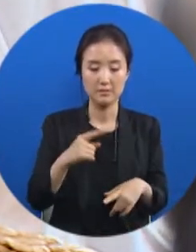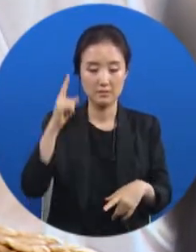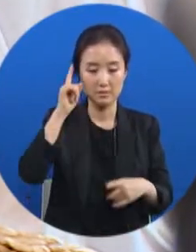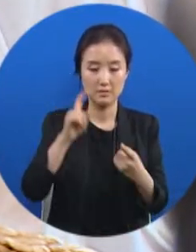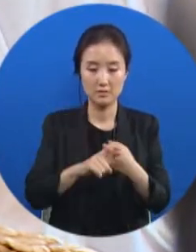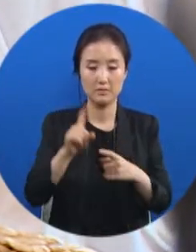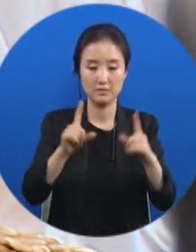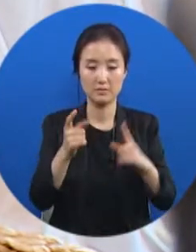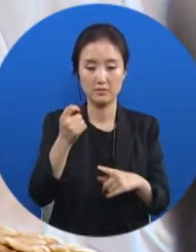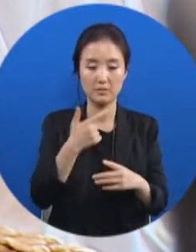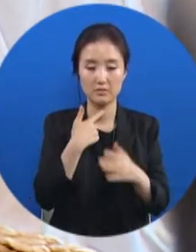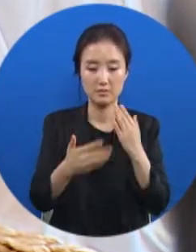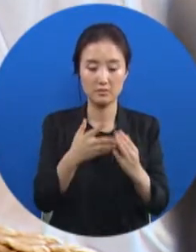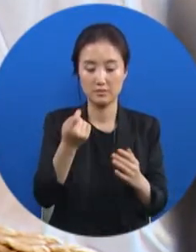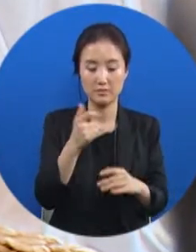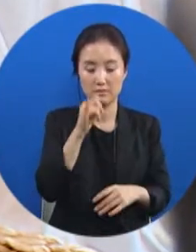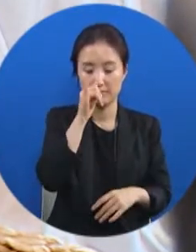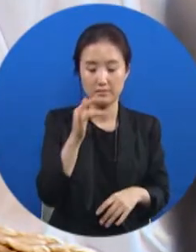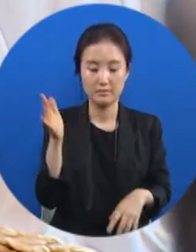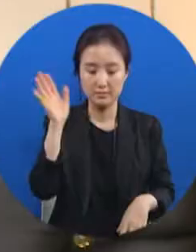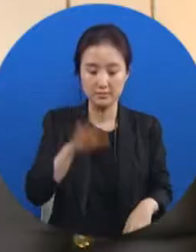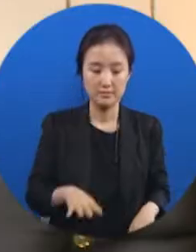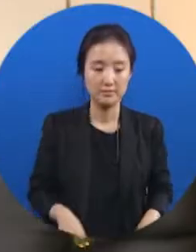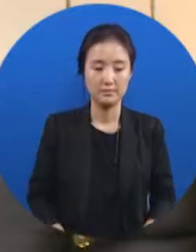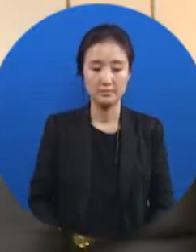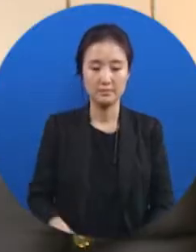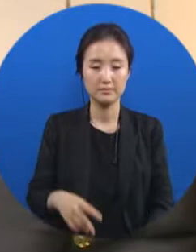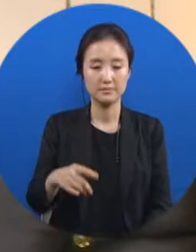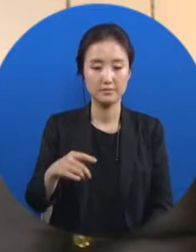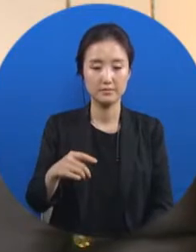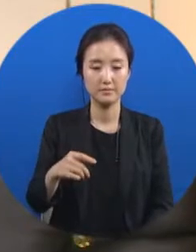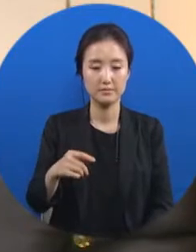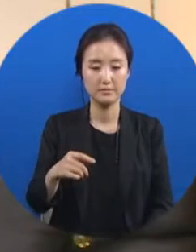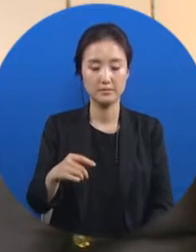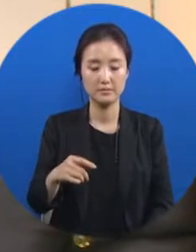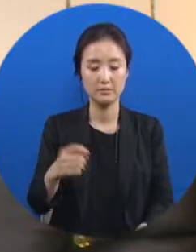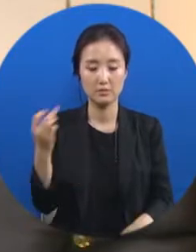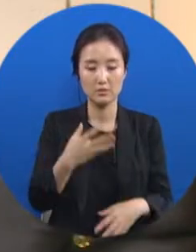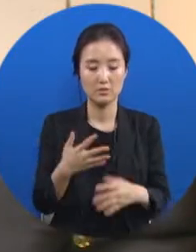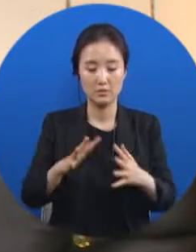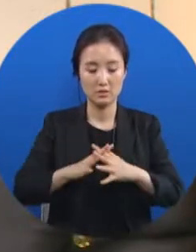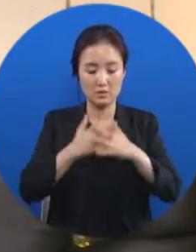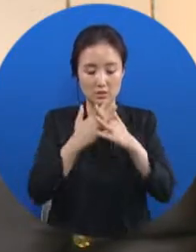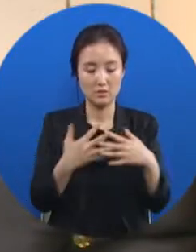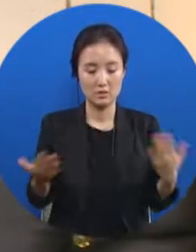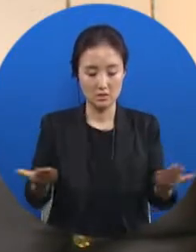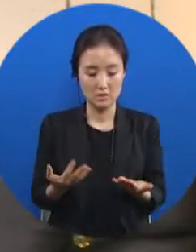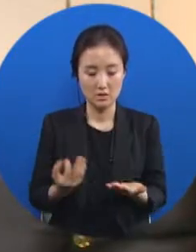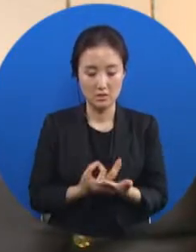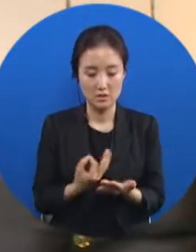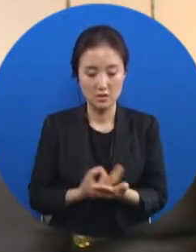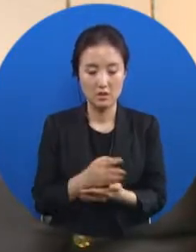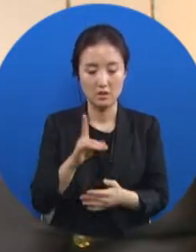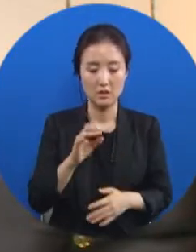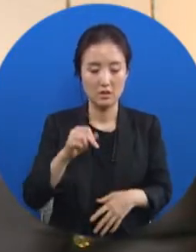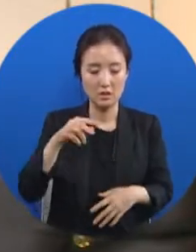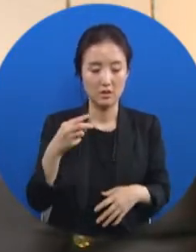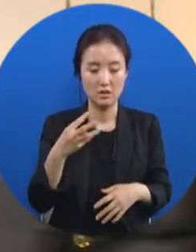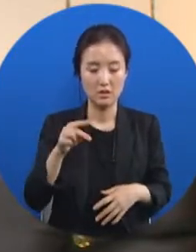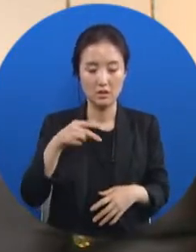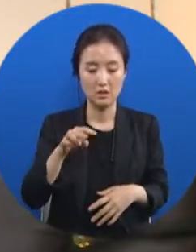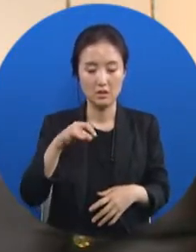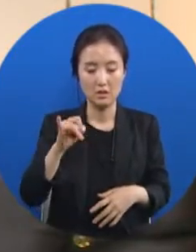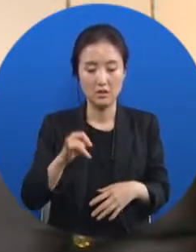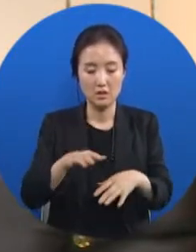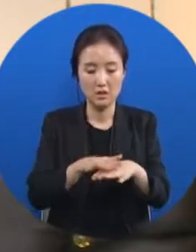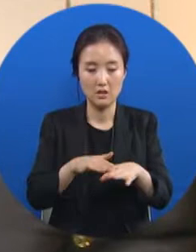이제 짜장면 배달 그 다음에 이제 미장 디모데에서 노가데 그 다음에 방글라데시 이제 영어,